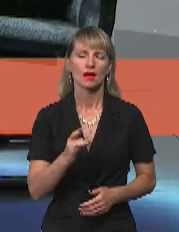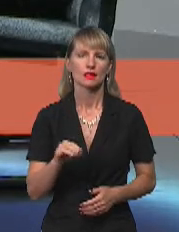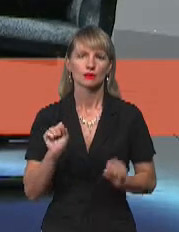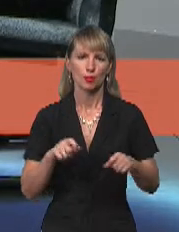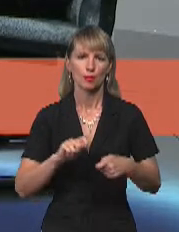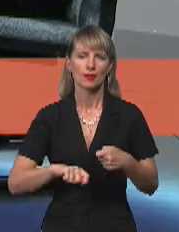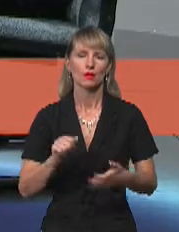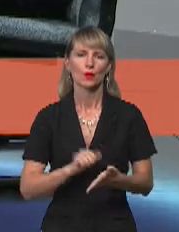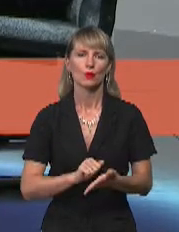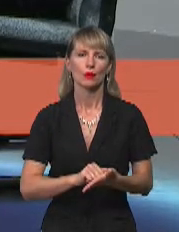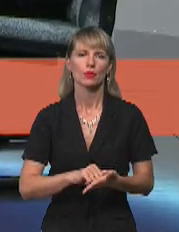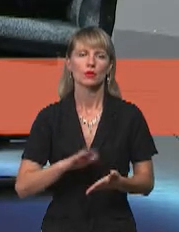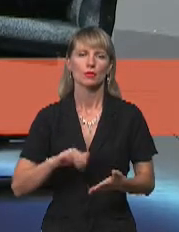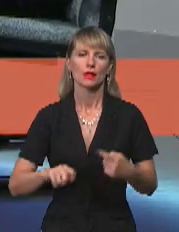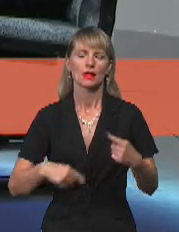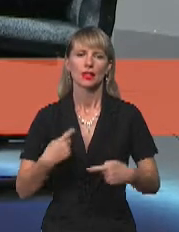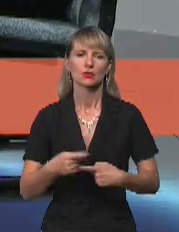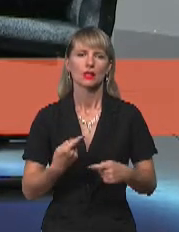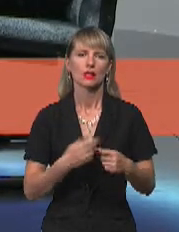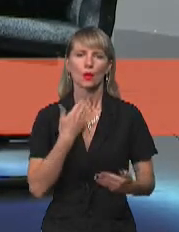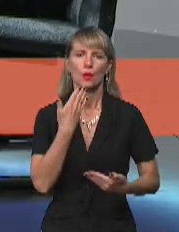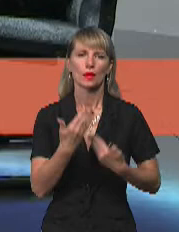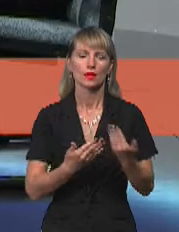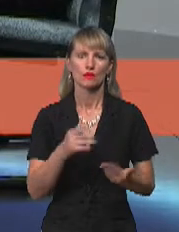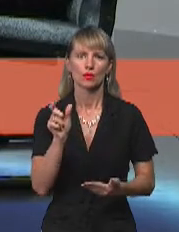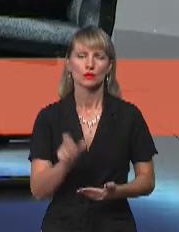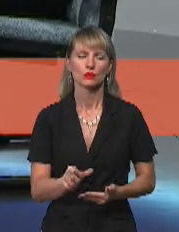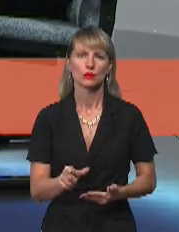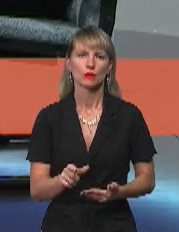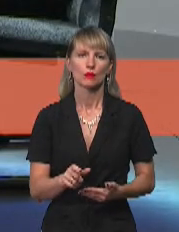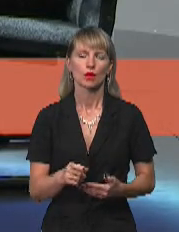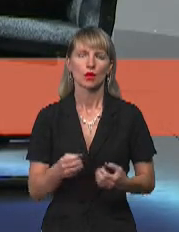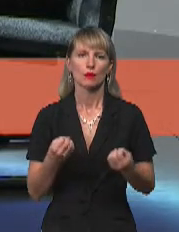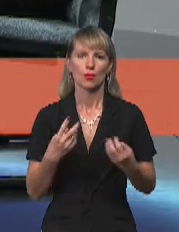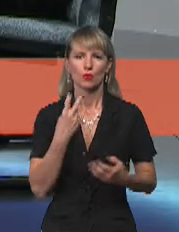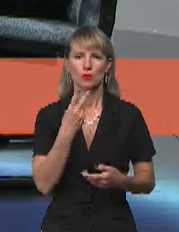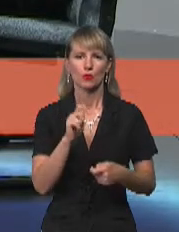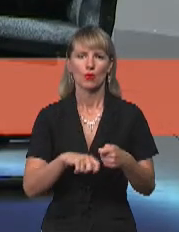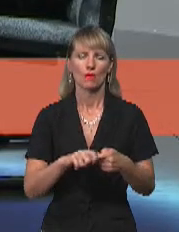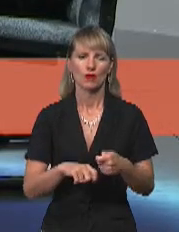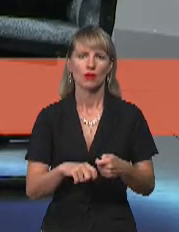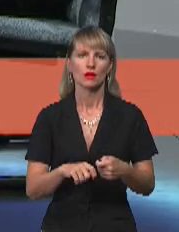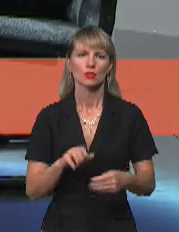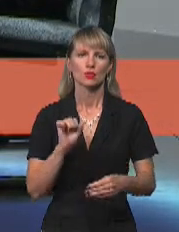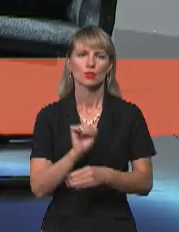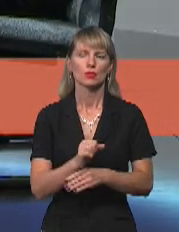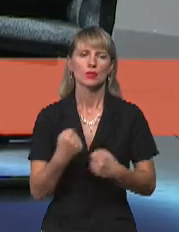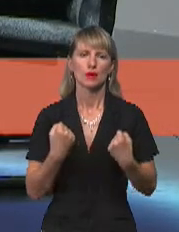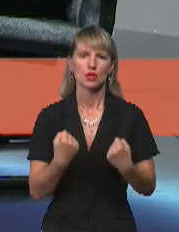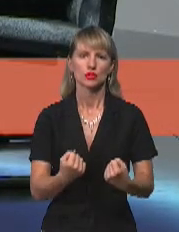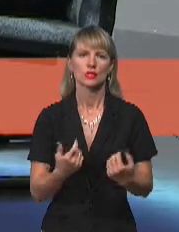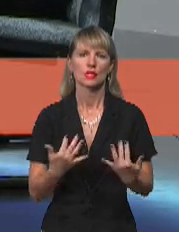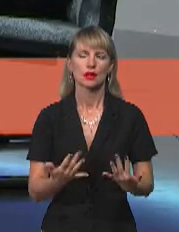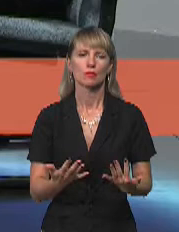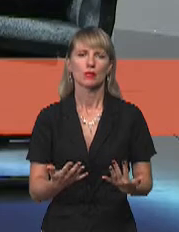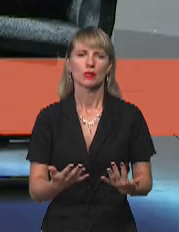перевіряти документи, потім наступний захід – це опитування особи, поверхнева перевірка і огляд, зупинення транспортного засобу, вимога